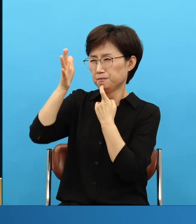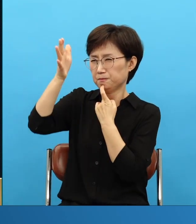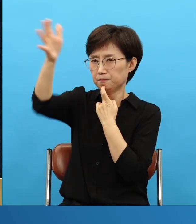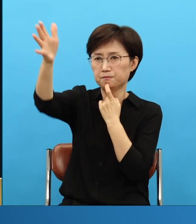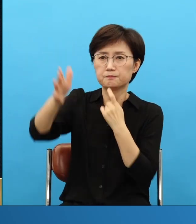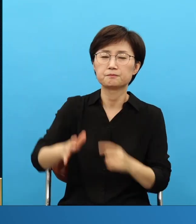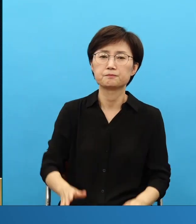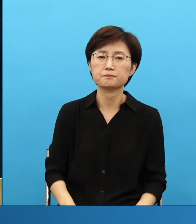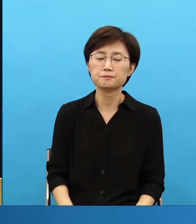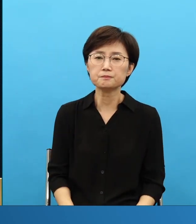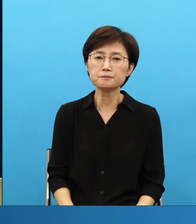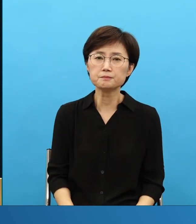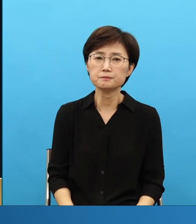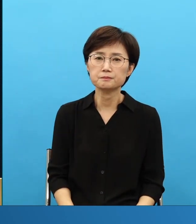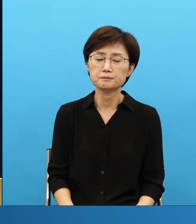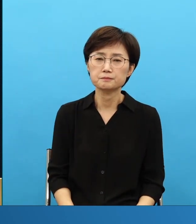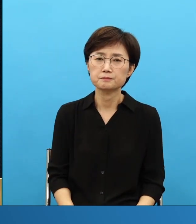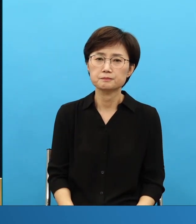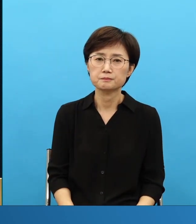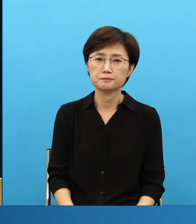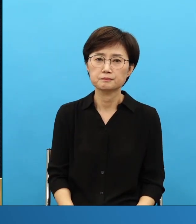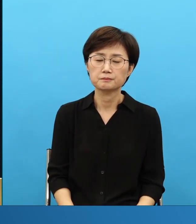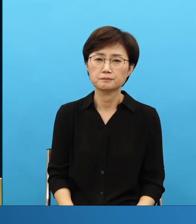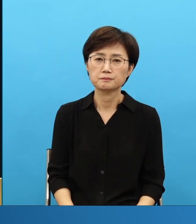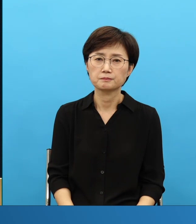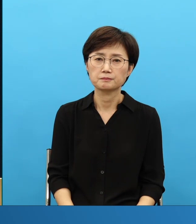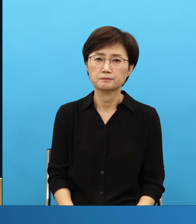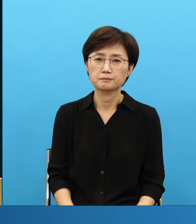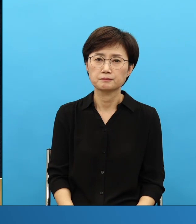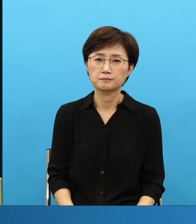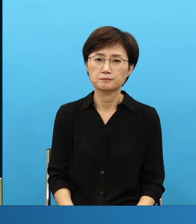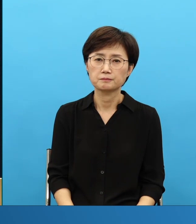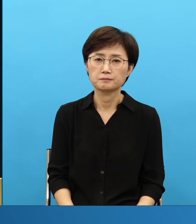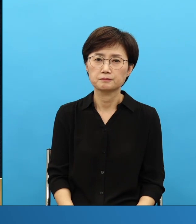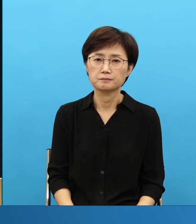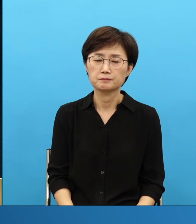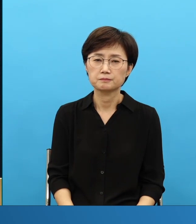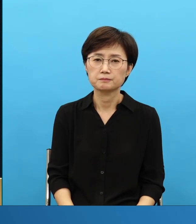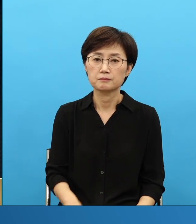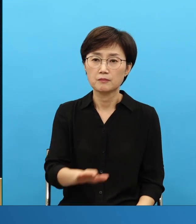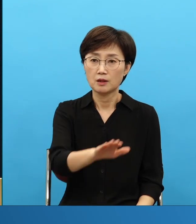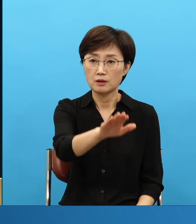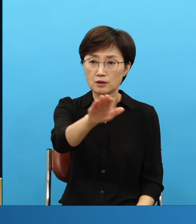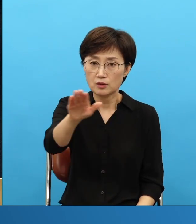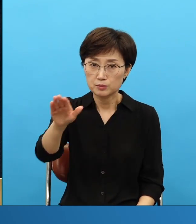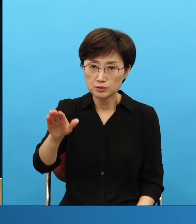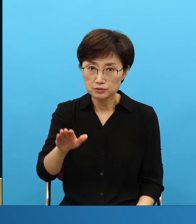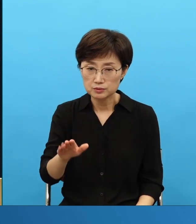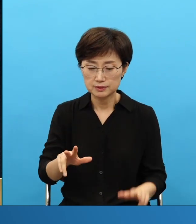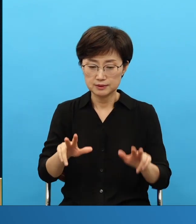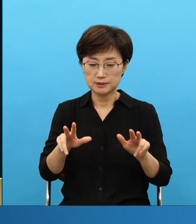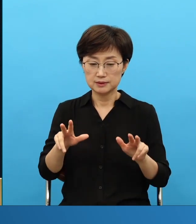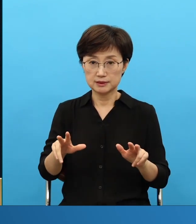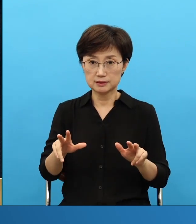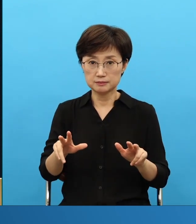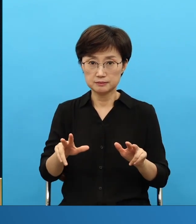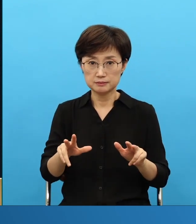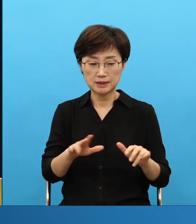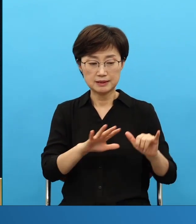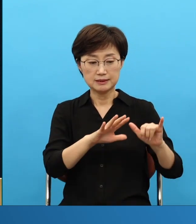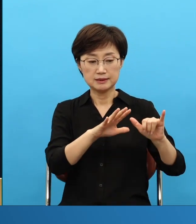이제. He's now saying that he's going to take hold of this and go forward. 여러분이 흑암 시대를 살아가는 데는 이기는